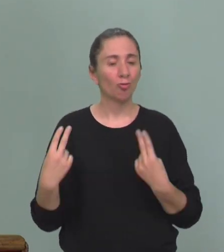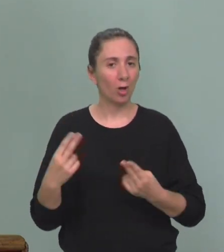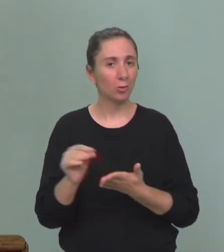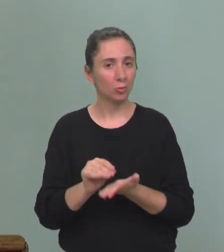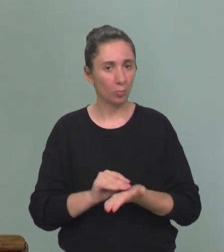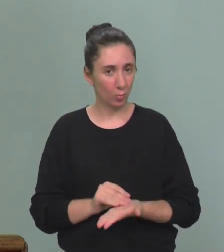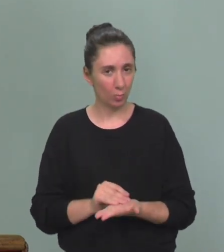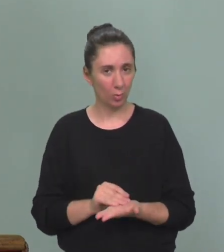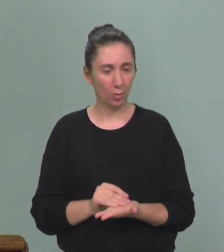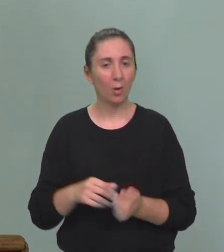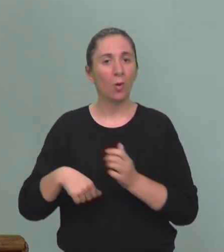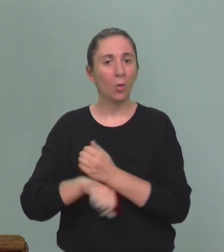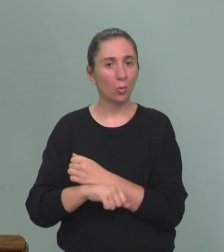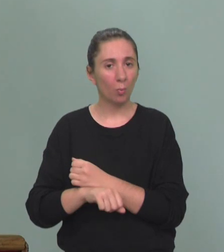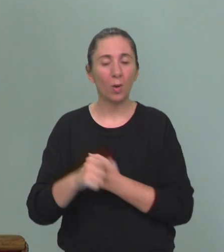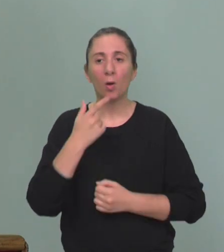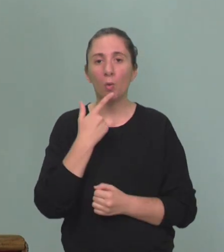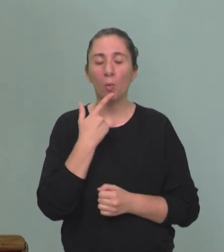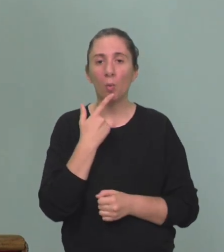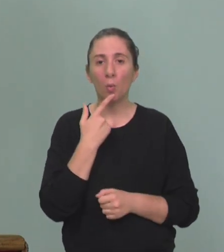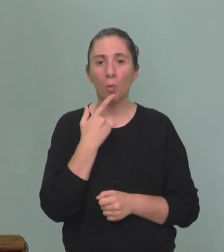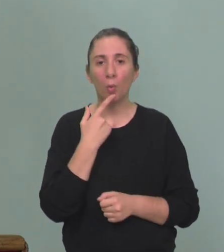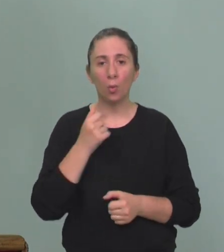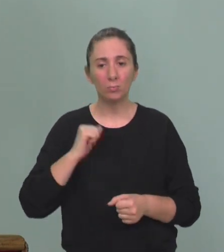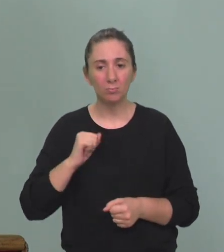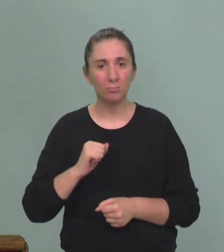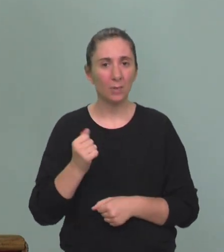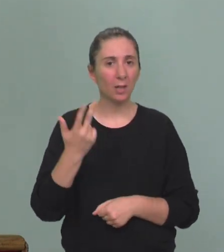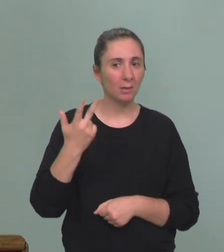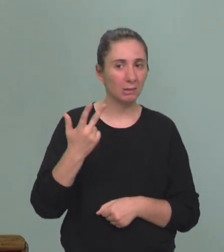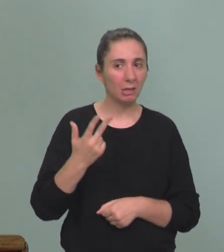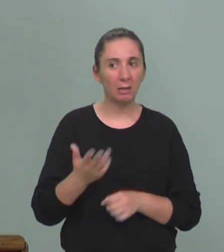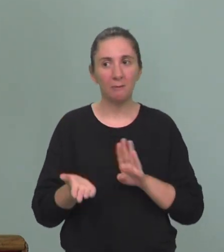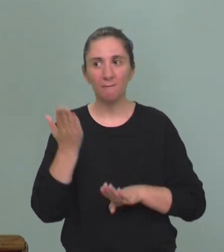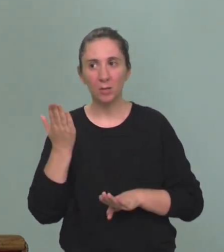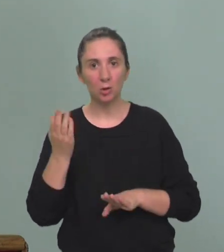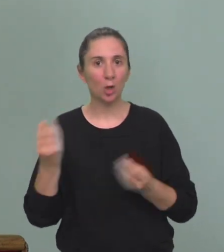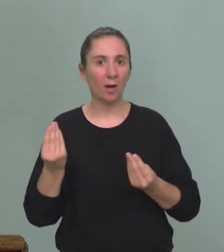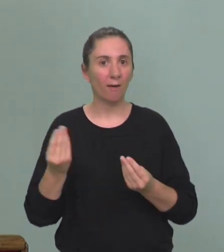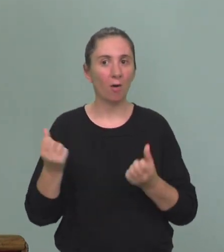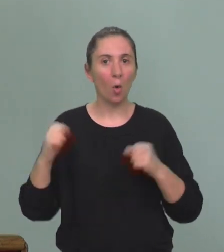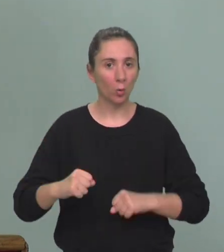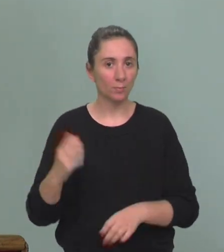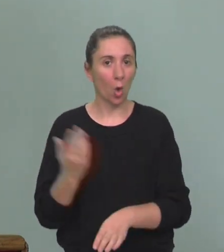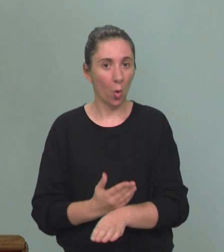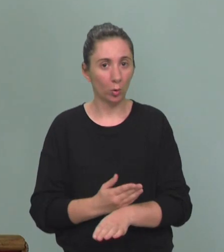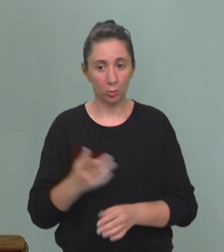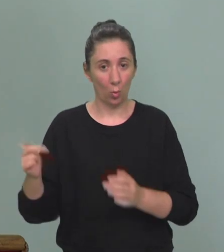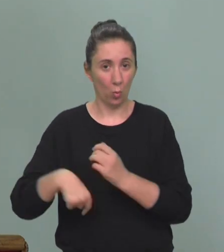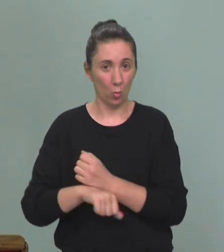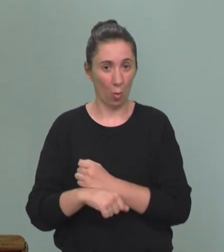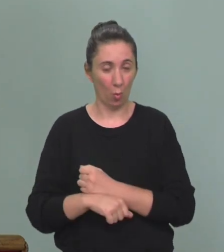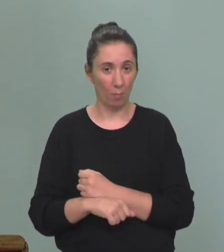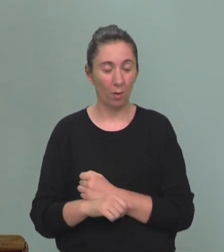bitnog podatka, znači da nogometaši koji su pretrpili 3 i više ozbiljnih ozljeda u svojoj nogometnoj